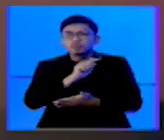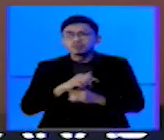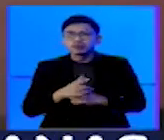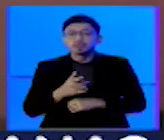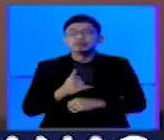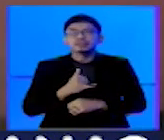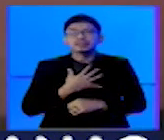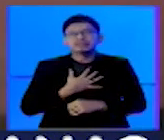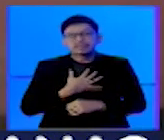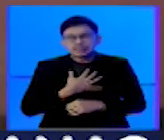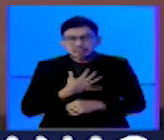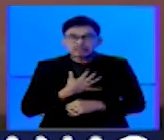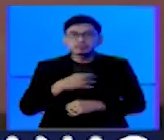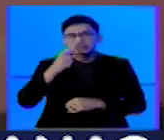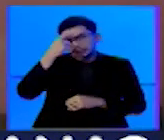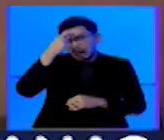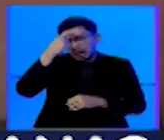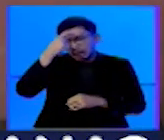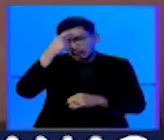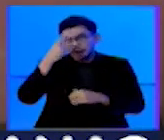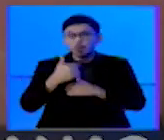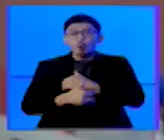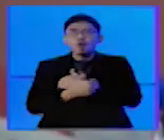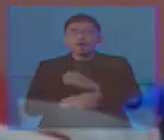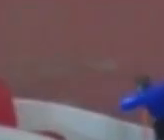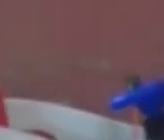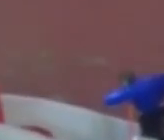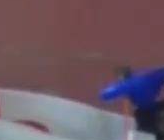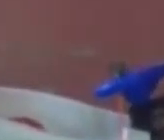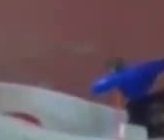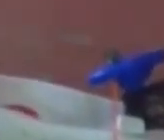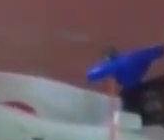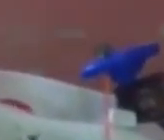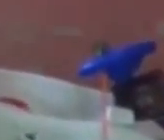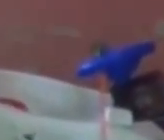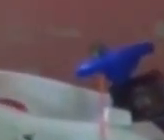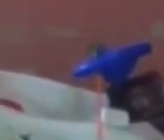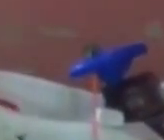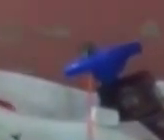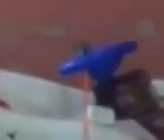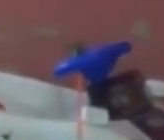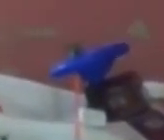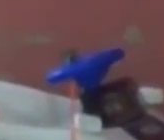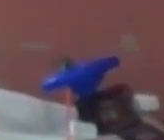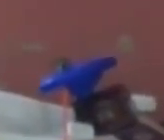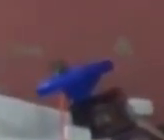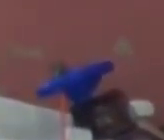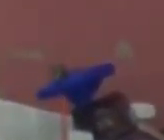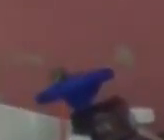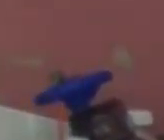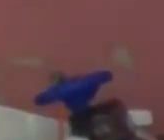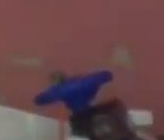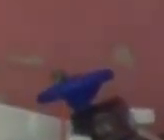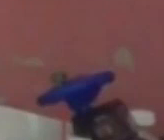akibat luka bakar 30% yang dideritanya. Bermula saat ibunda merebus air untuk memandikan korban di pagi hari.